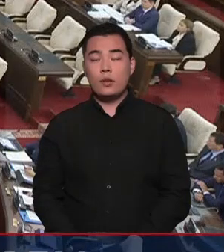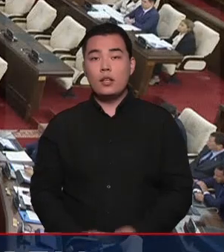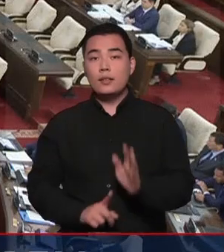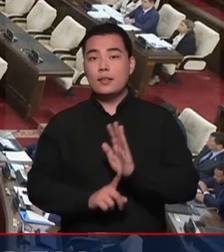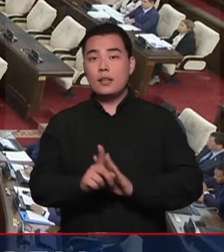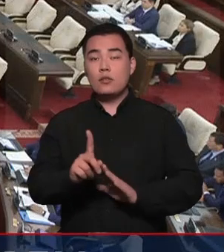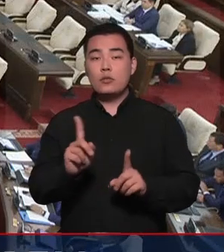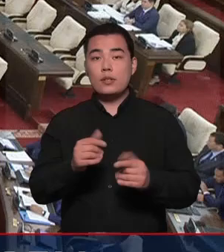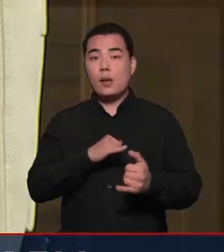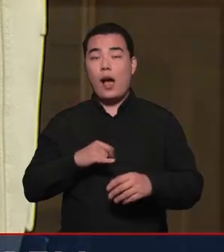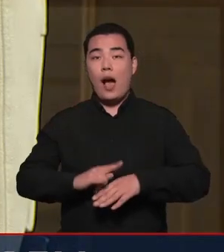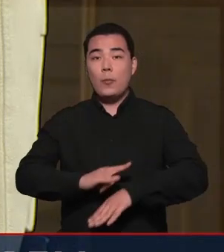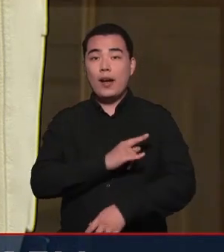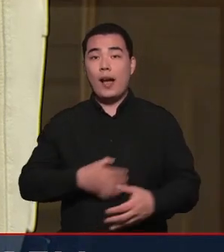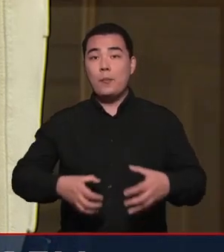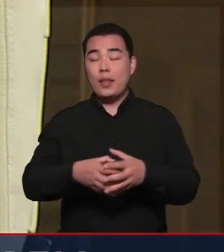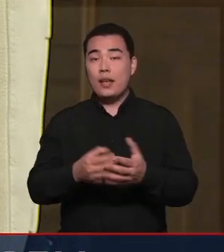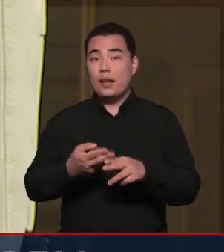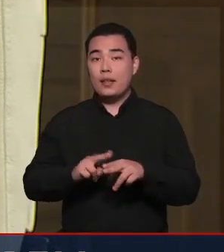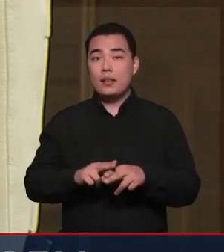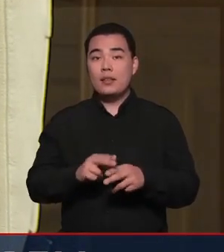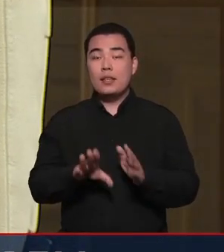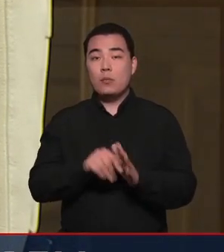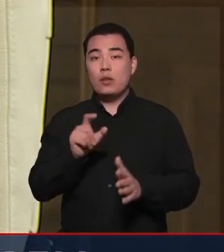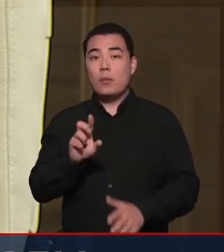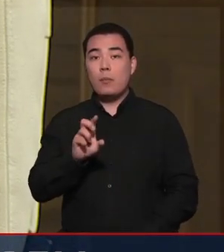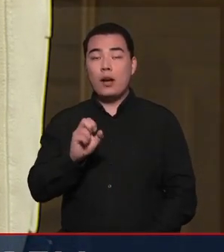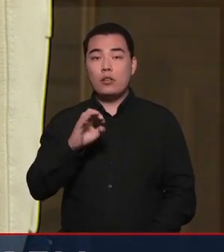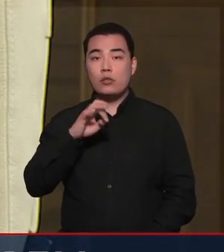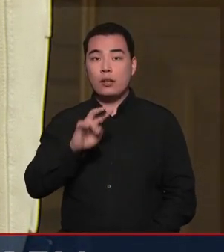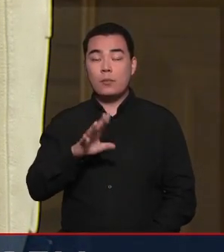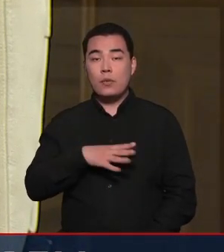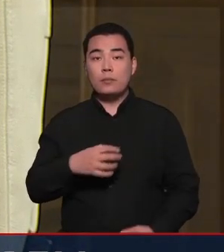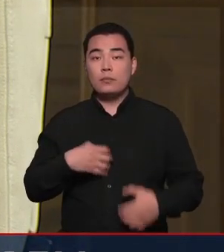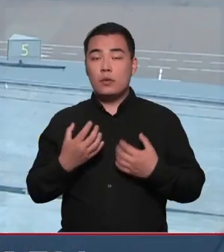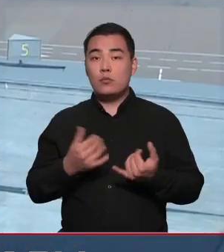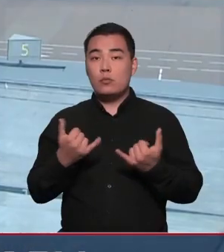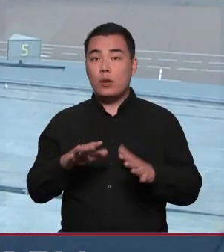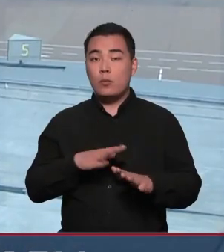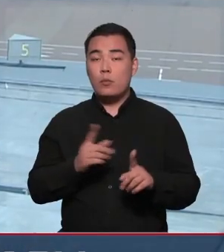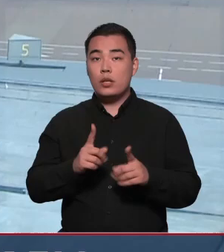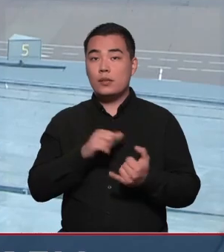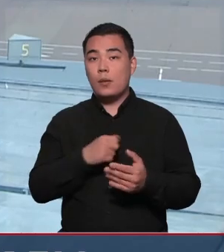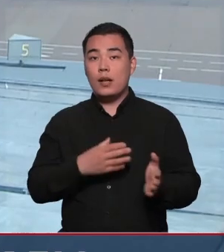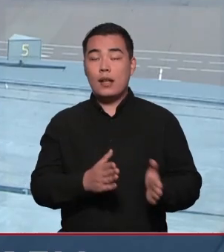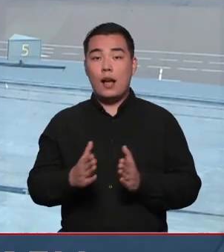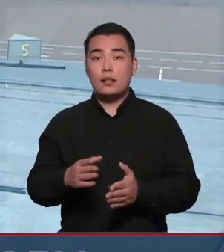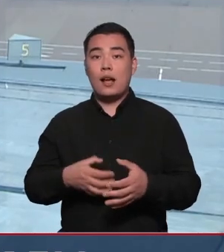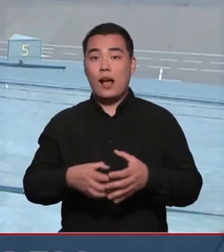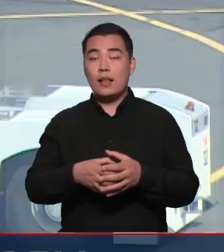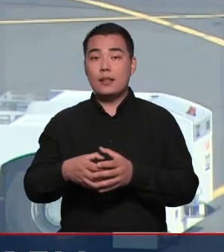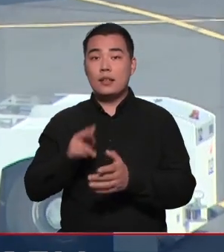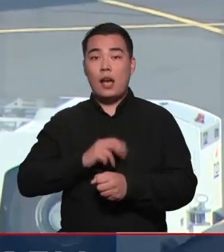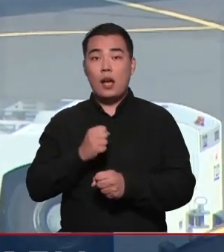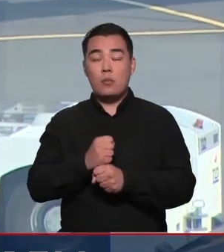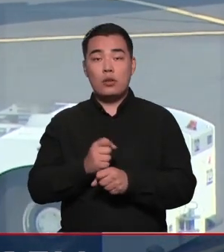Басынан дауарылмайтын әуе компанияларының бірі депутат Бақытжан Базарбекті де әуре сарсанға салған. Ол Қатардағы қызметкерлерден қайыр болмаған